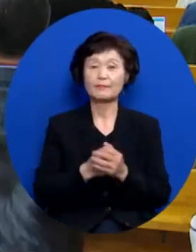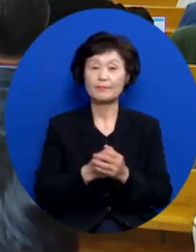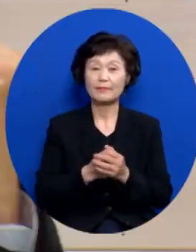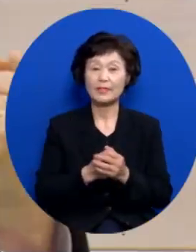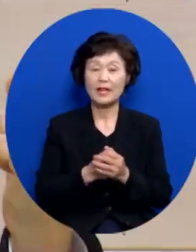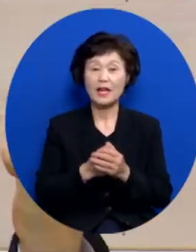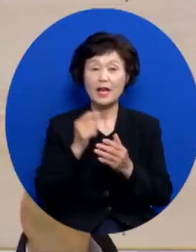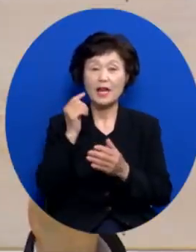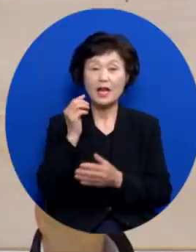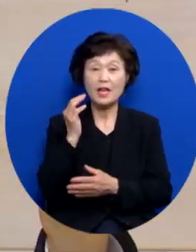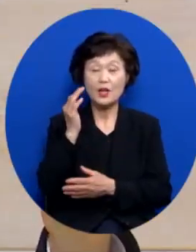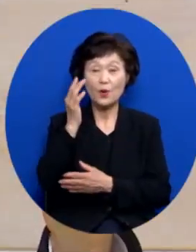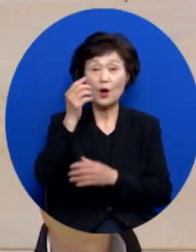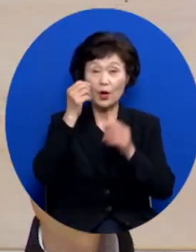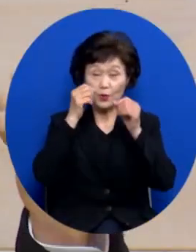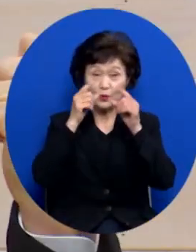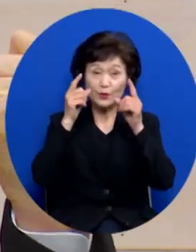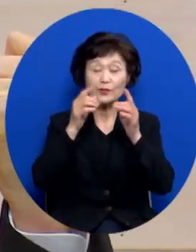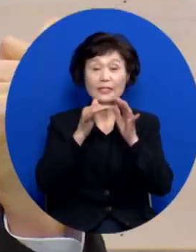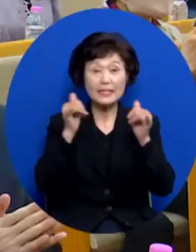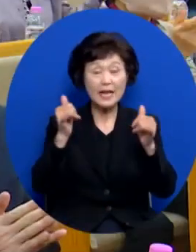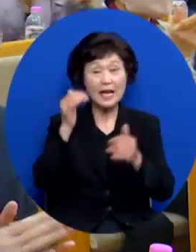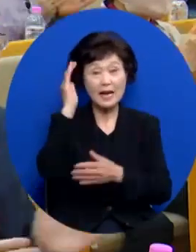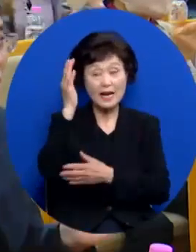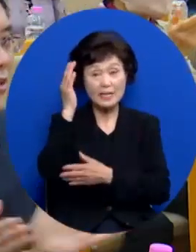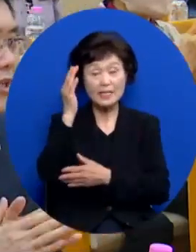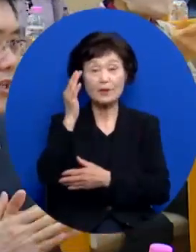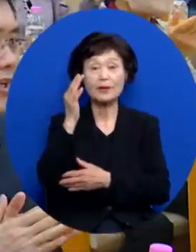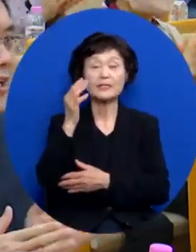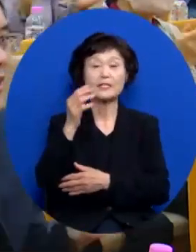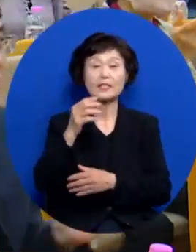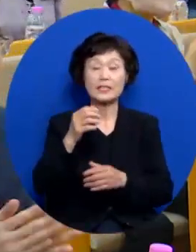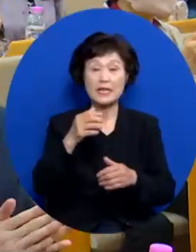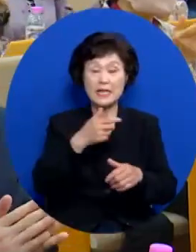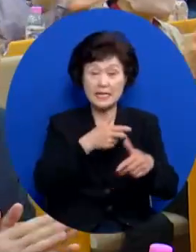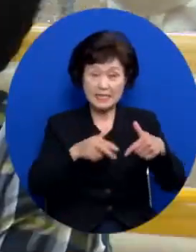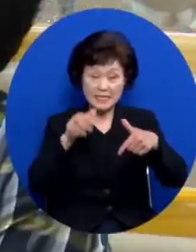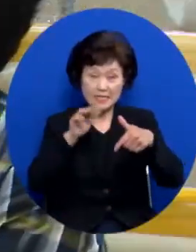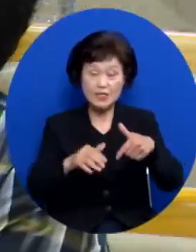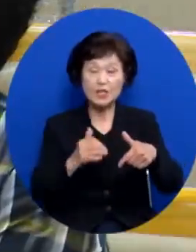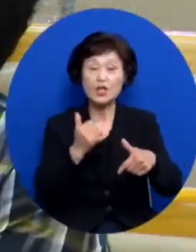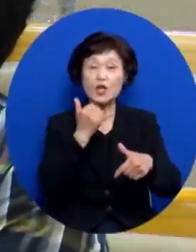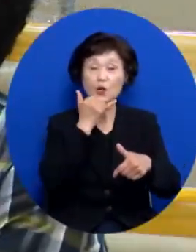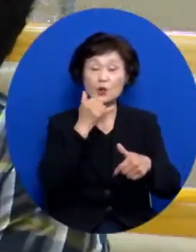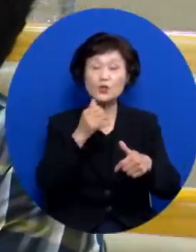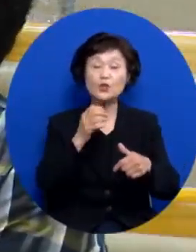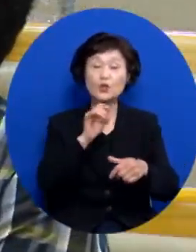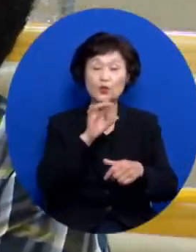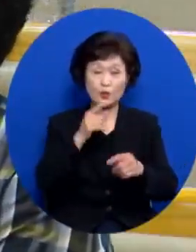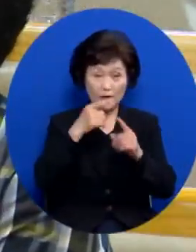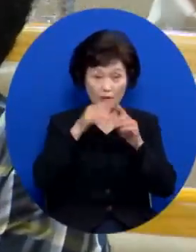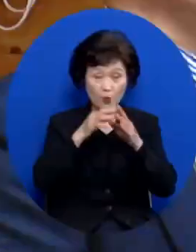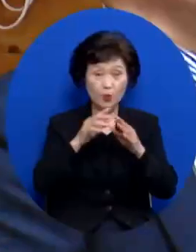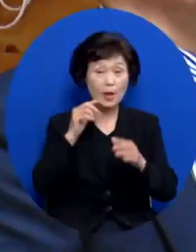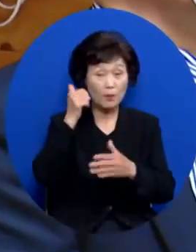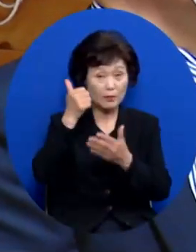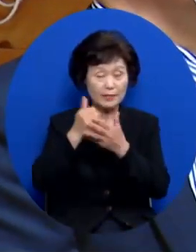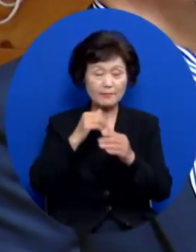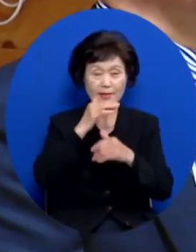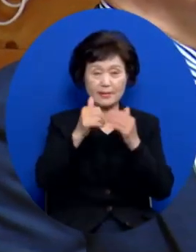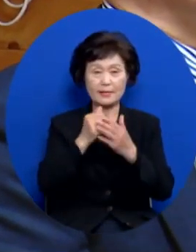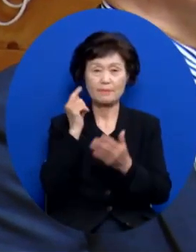영광의 눈 뜬가라는 주제 아래 강사로 나선 인천 효성중앙교회 정연수 감독은 하나님의